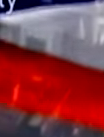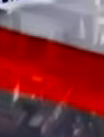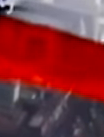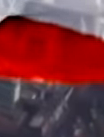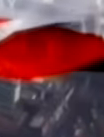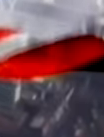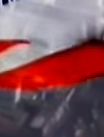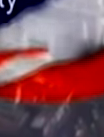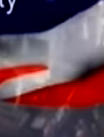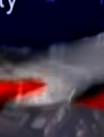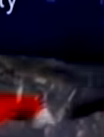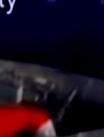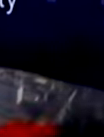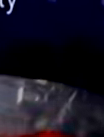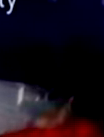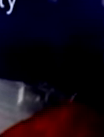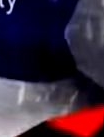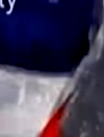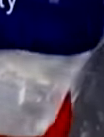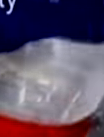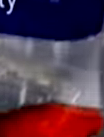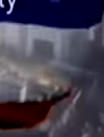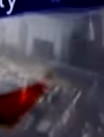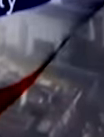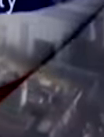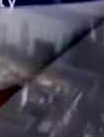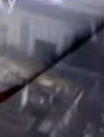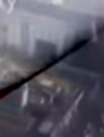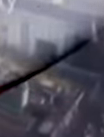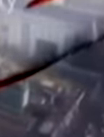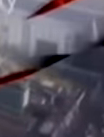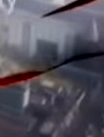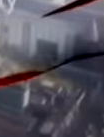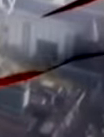คนสองมือกับหนึ่งลมหายใจ